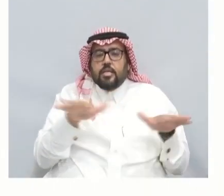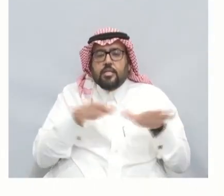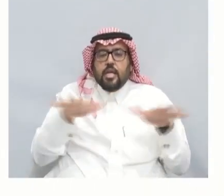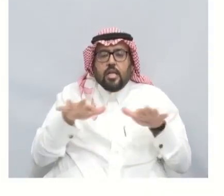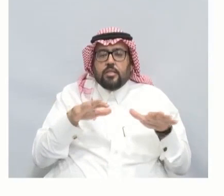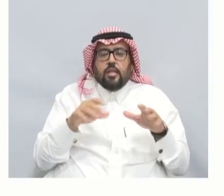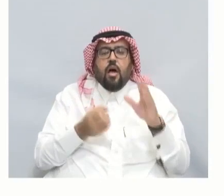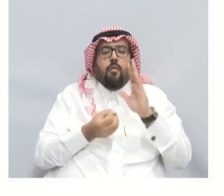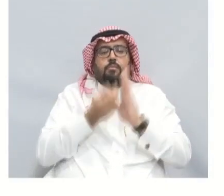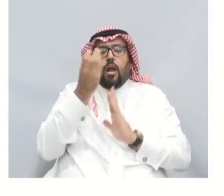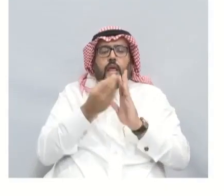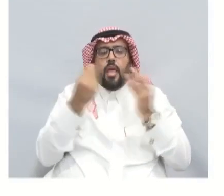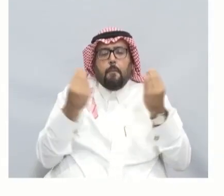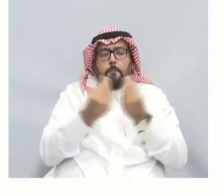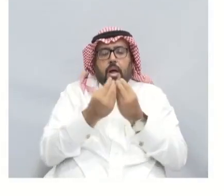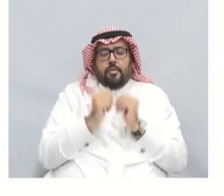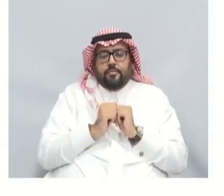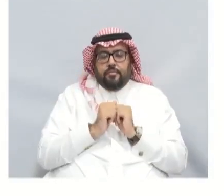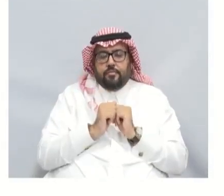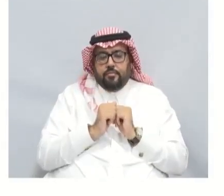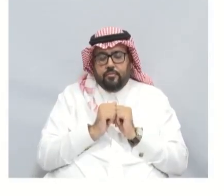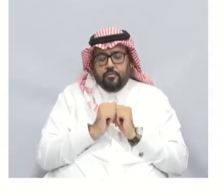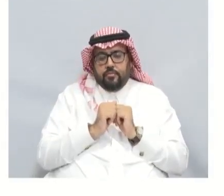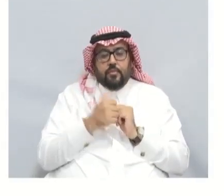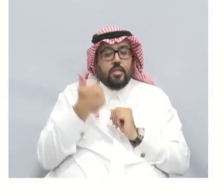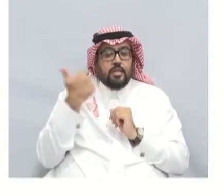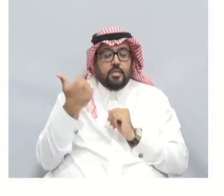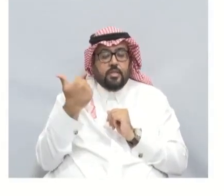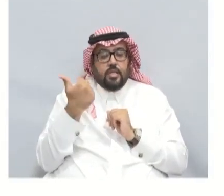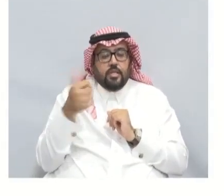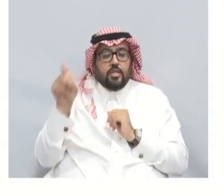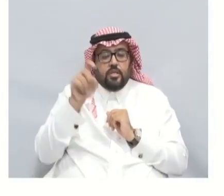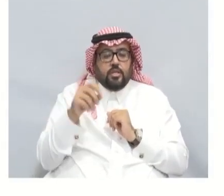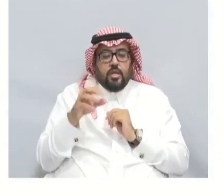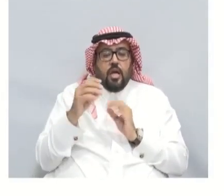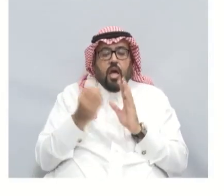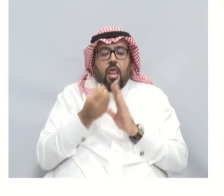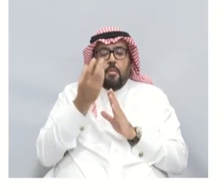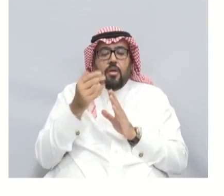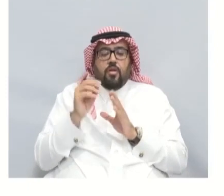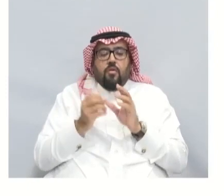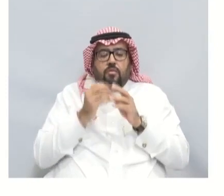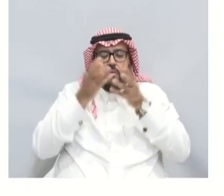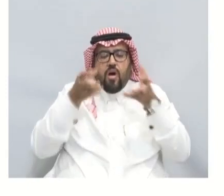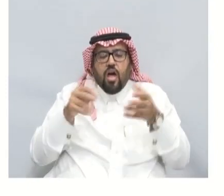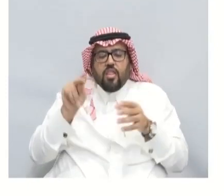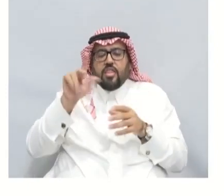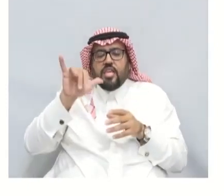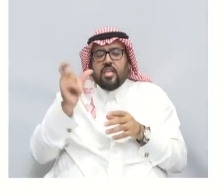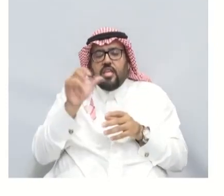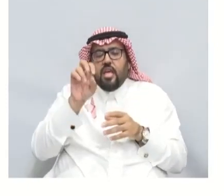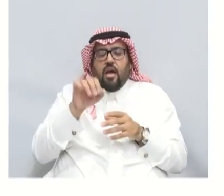بالزلازل والبراكين معا. لدينا سؤال 6، رماد وتدفقات طينية